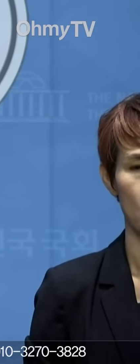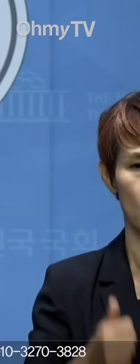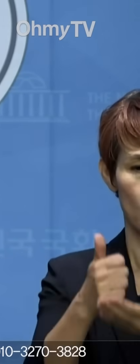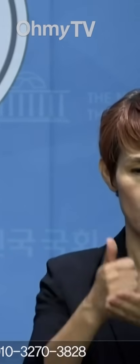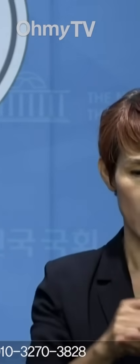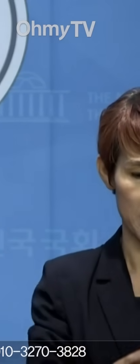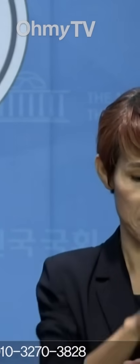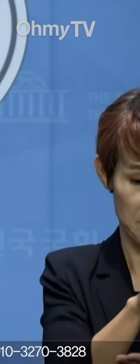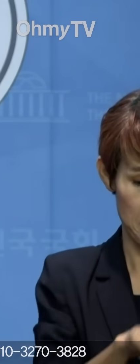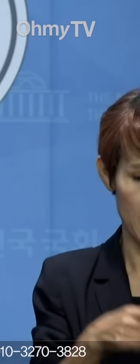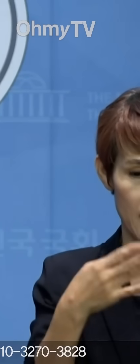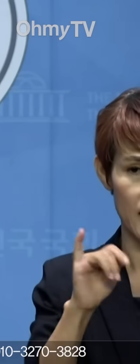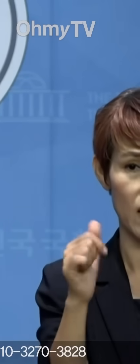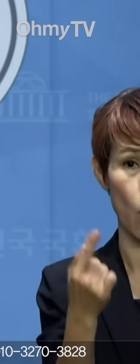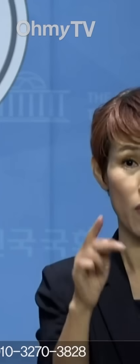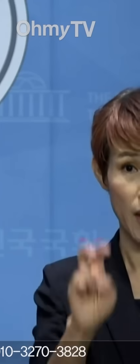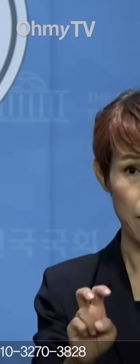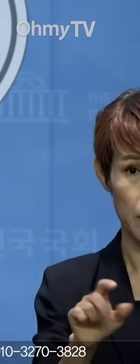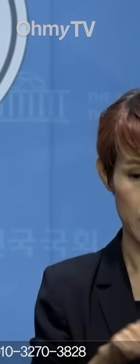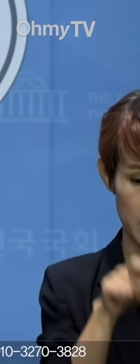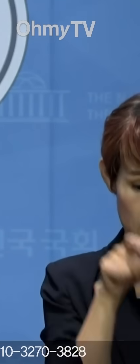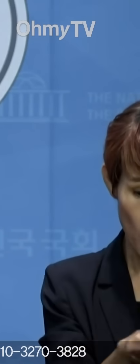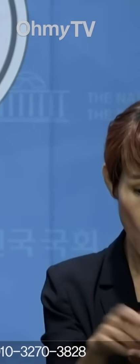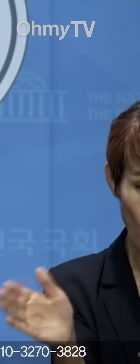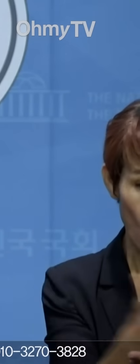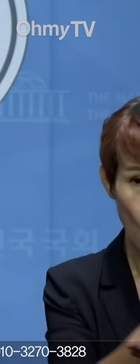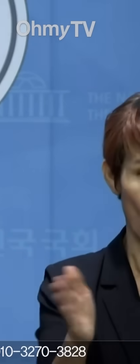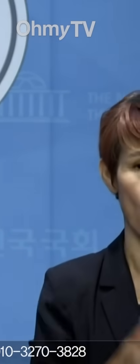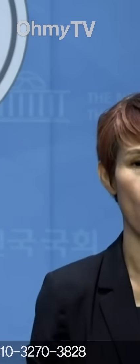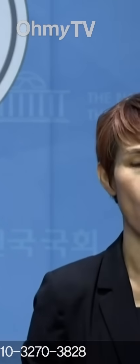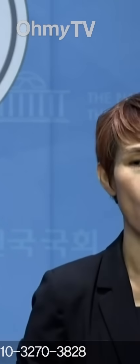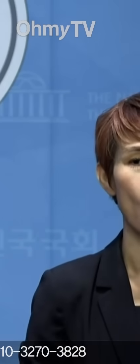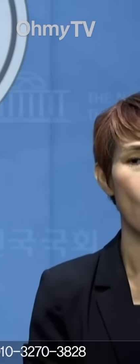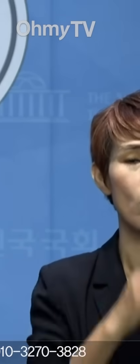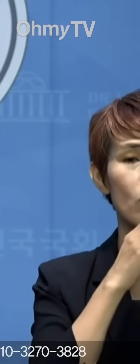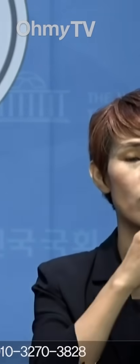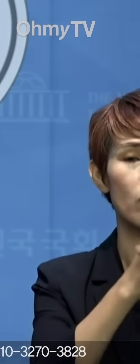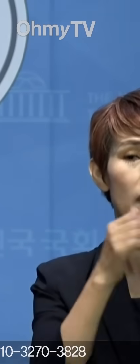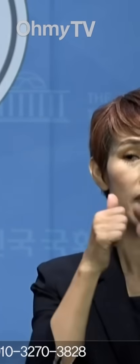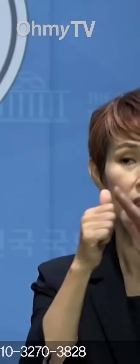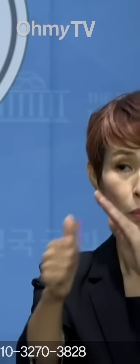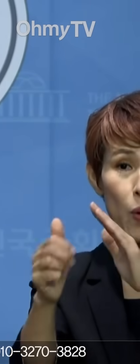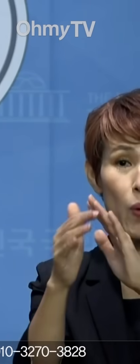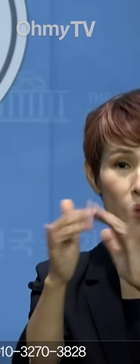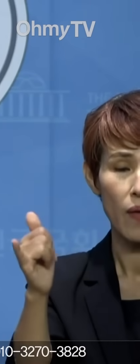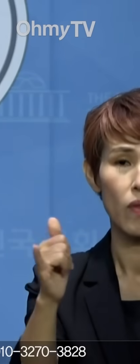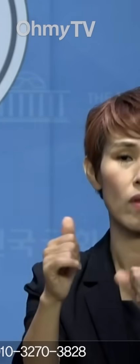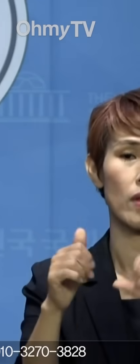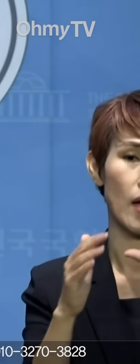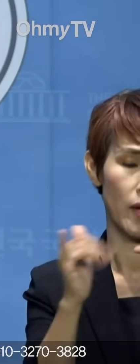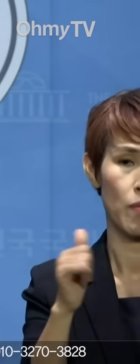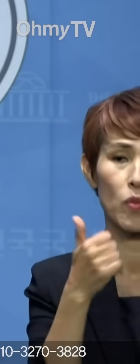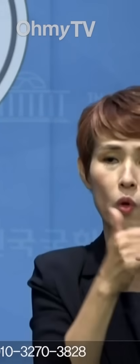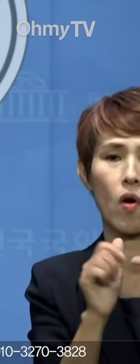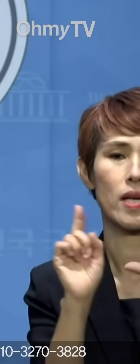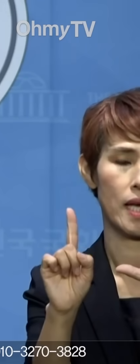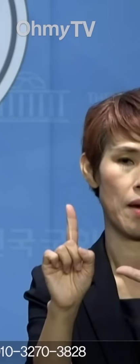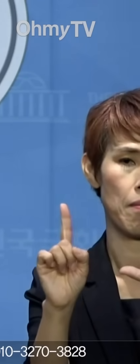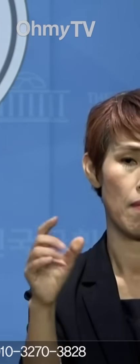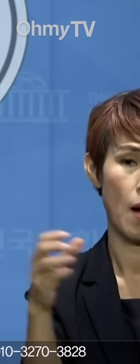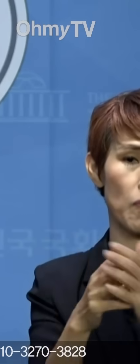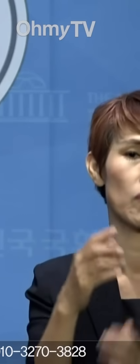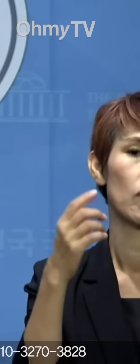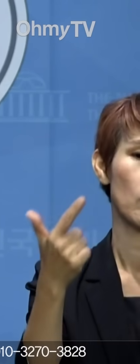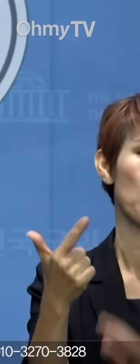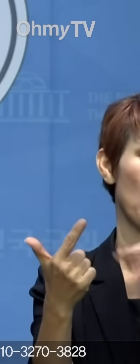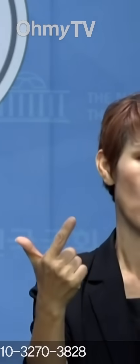명단에 리호남은 없습니다. 북측 대표단 5인과 통역 1인 등